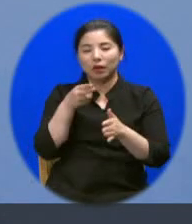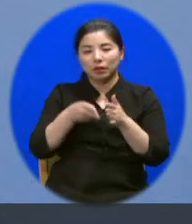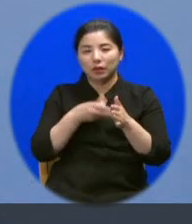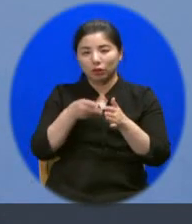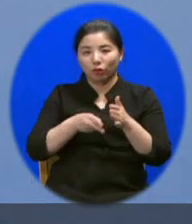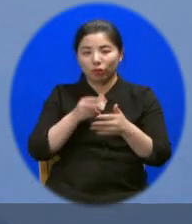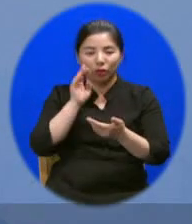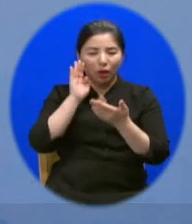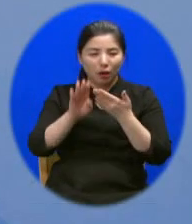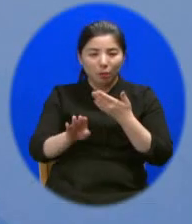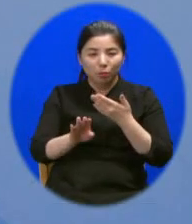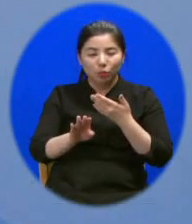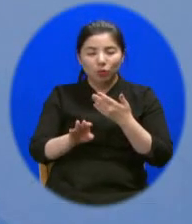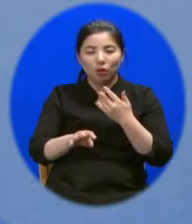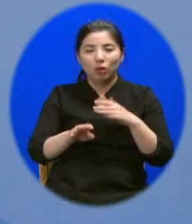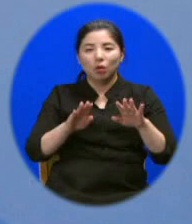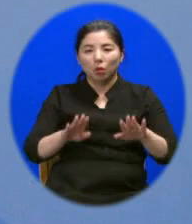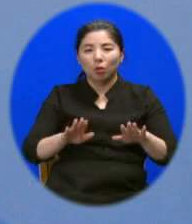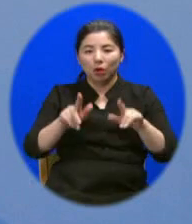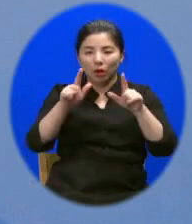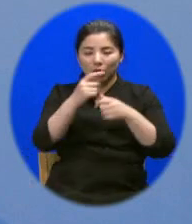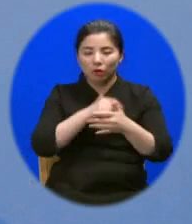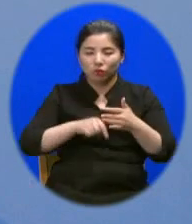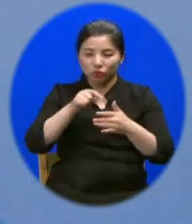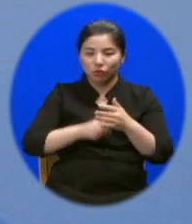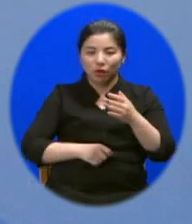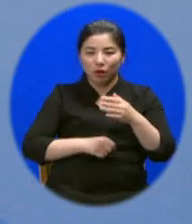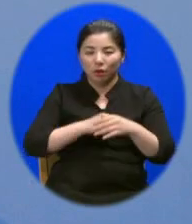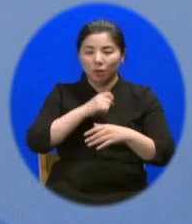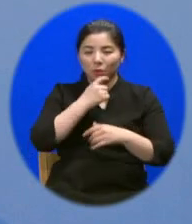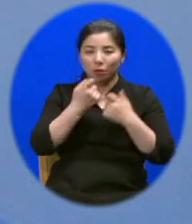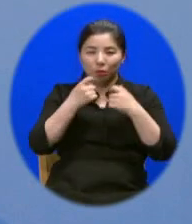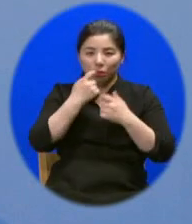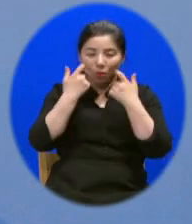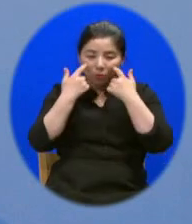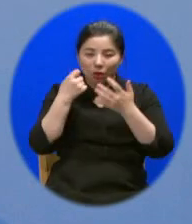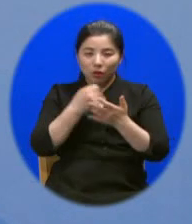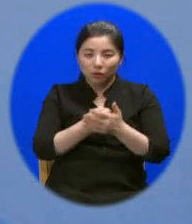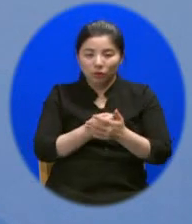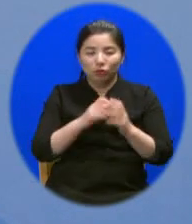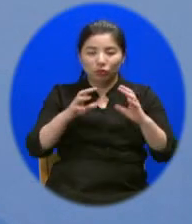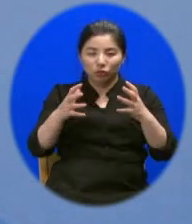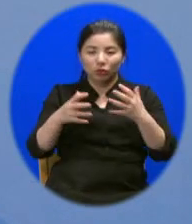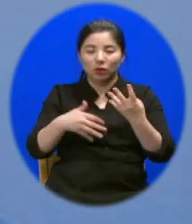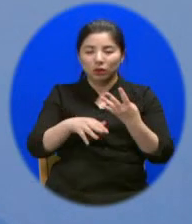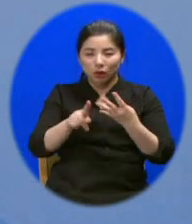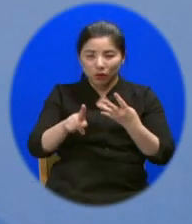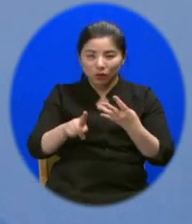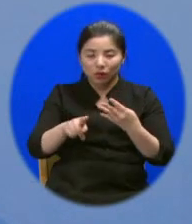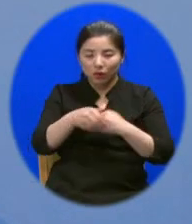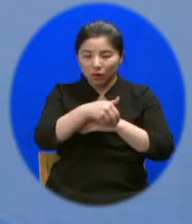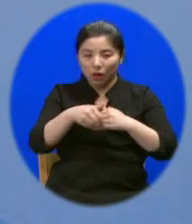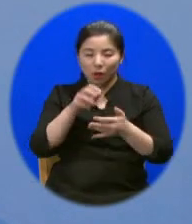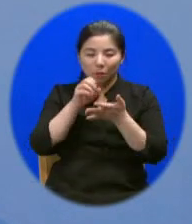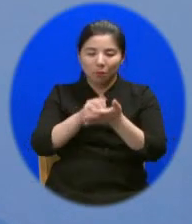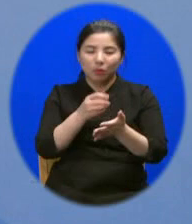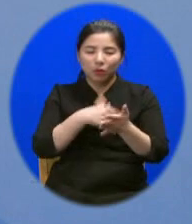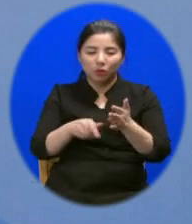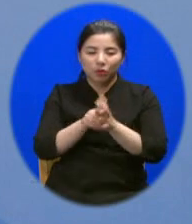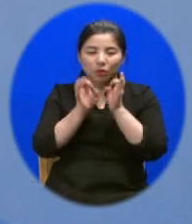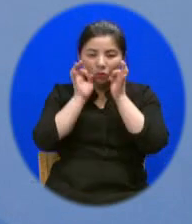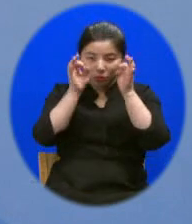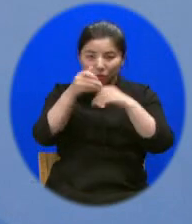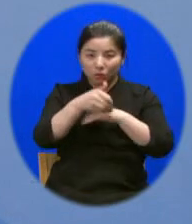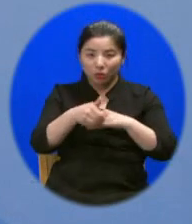앞으로 금년 중에 확정될 제 4차 국가 철도망 계획 에 구축사업에 반드시 반영되도록 노력할